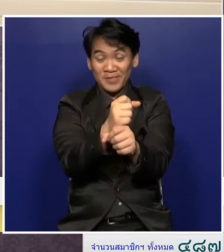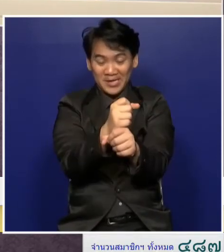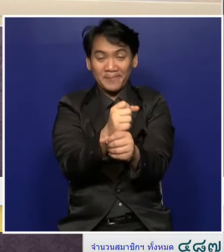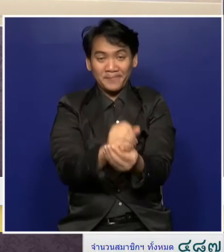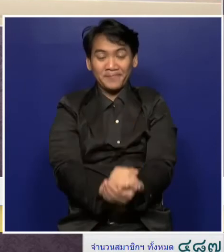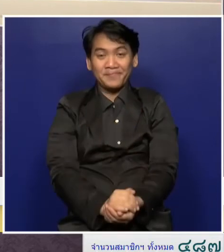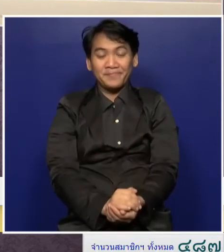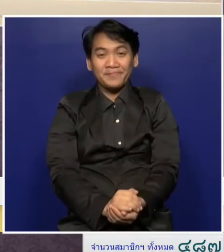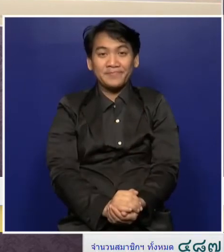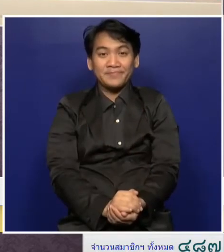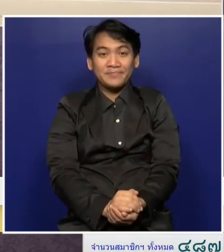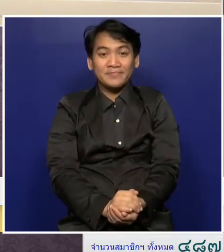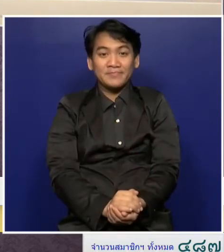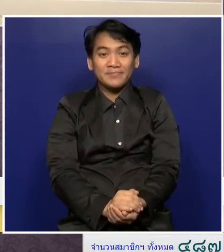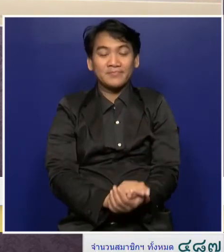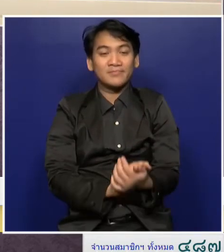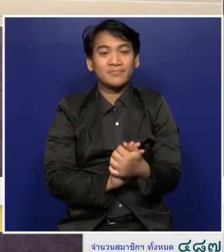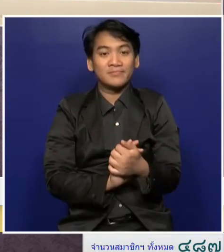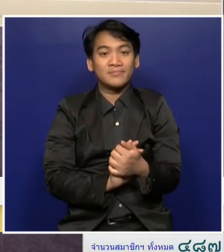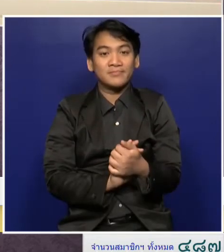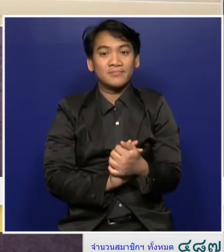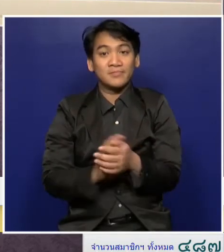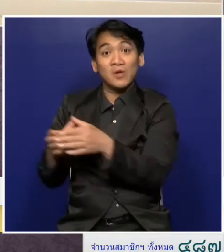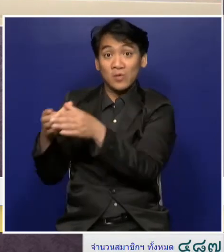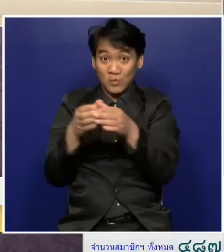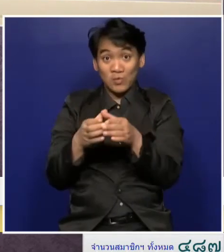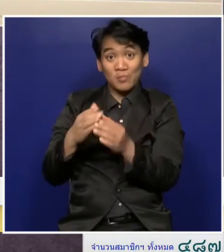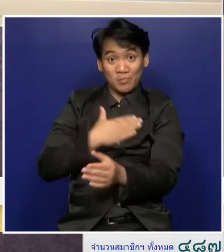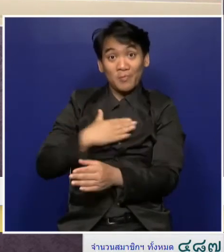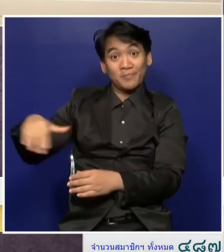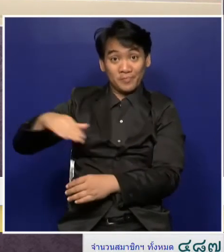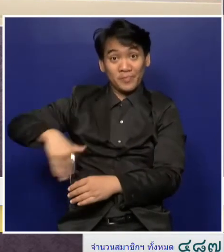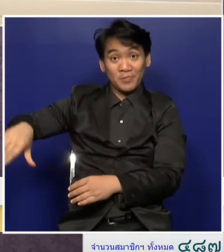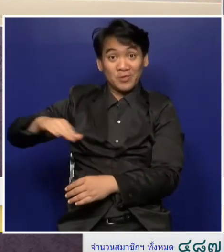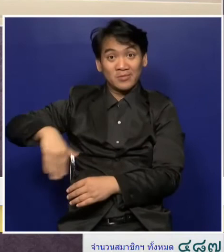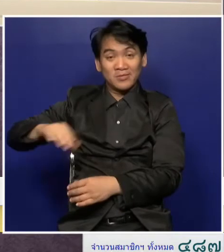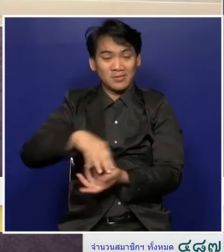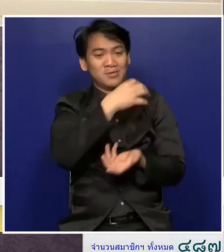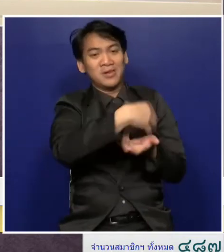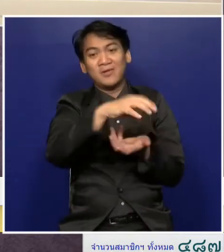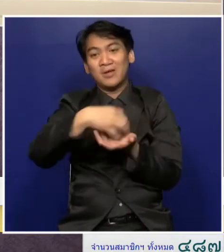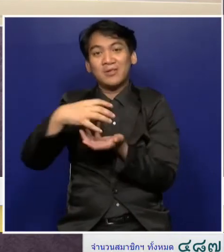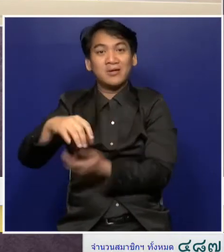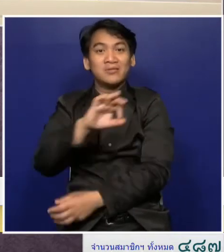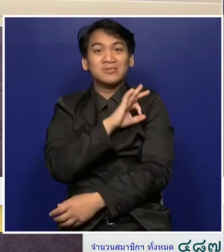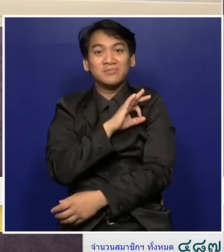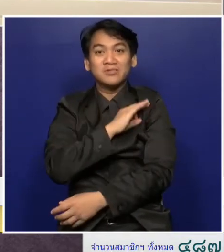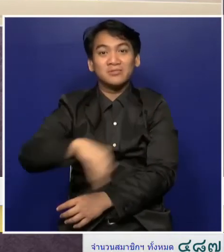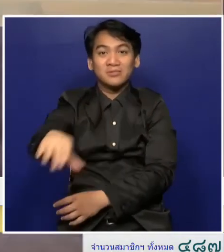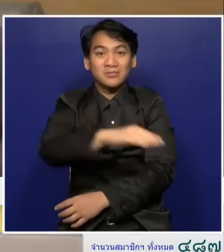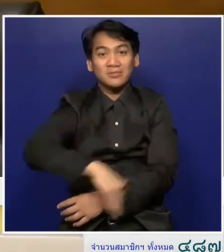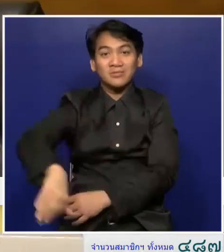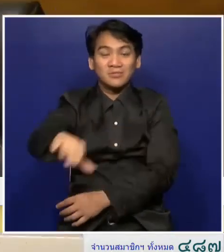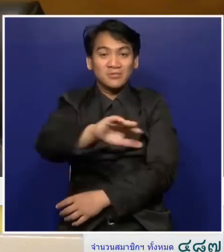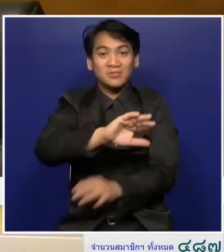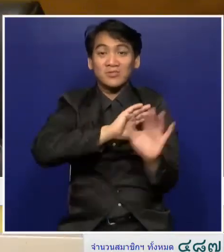บข้อสังเกตของเราทเราอยากจะพูดไ้ใสััยแ่นี้เพื่อให้แบรนข้อให้ทางรฐบาลได